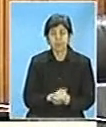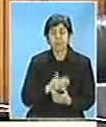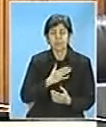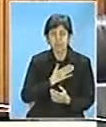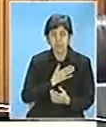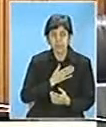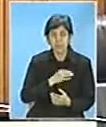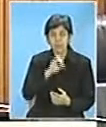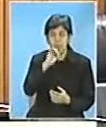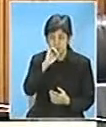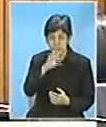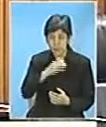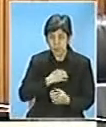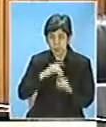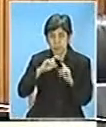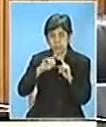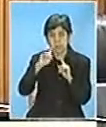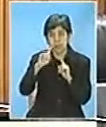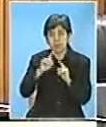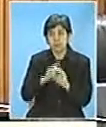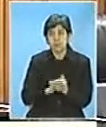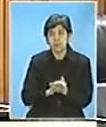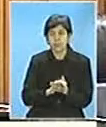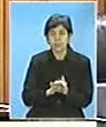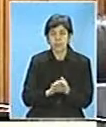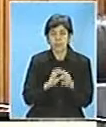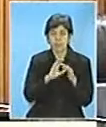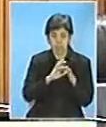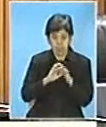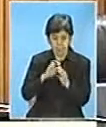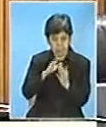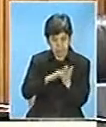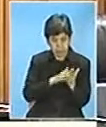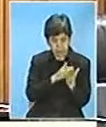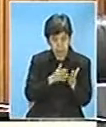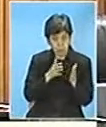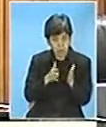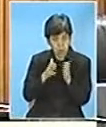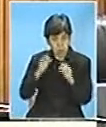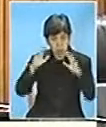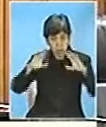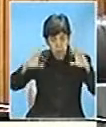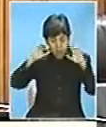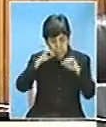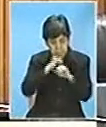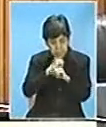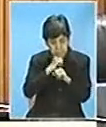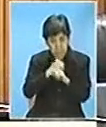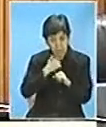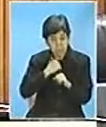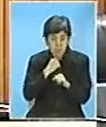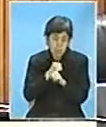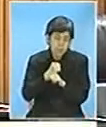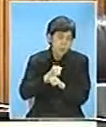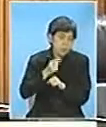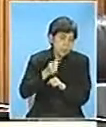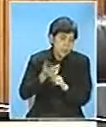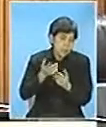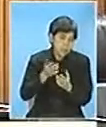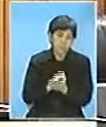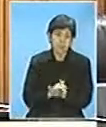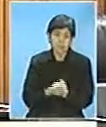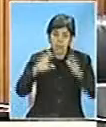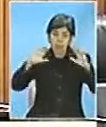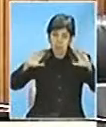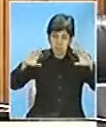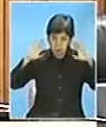ญาตตอบคำถามดังนี้นะครับข้อที่หนึ่งนะครับเกี่ยวกับเรื่องนโยบายของรัฐบาลนะครับเรื่องจะสอนต้นทุนที่แท้จริงหรือไม่นะครับท